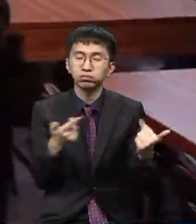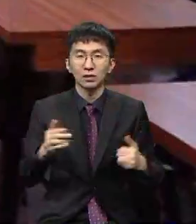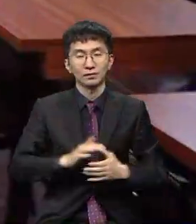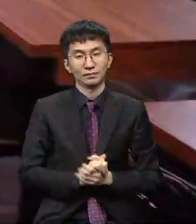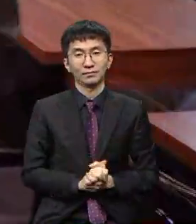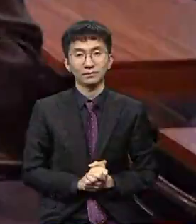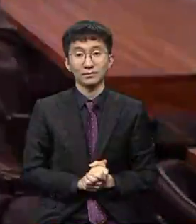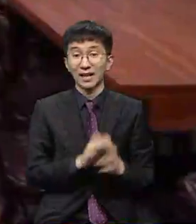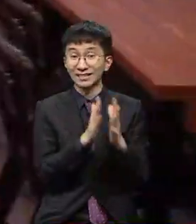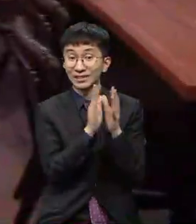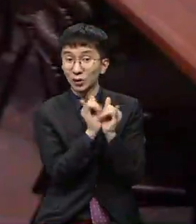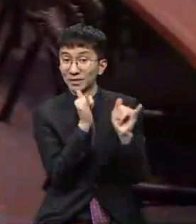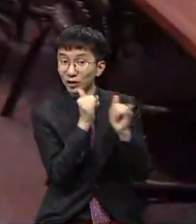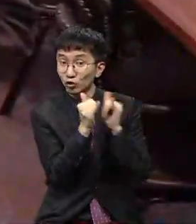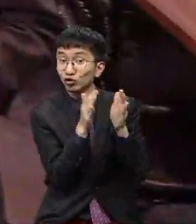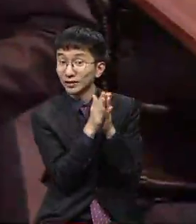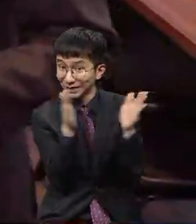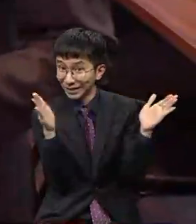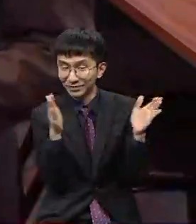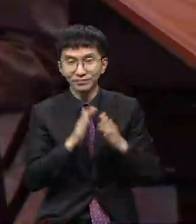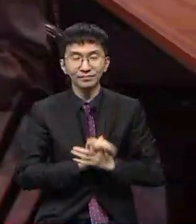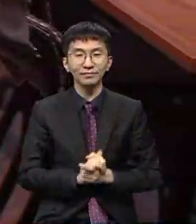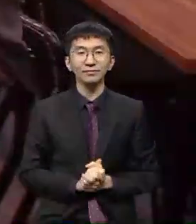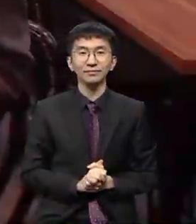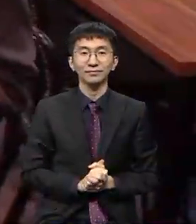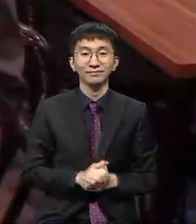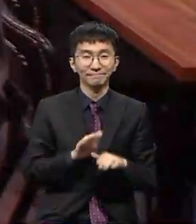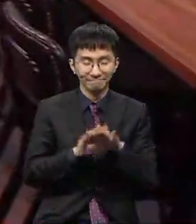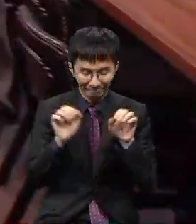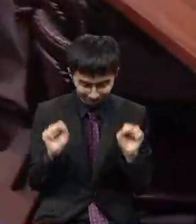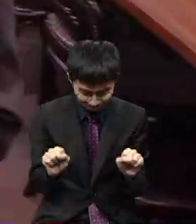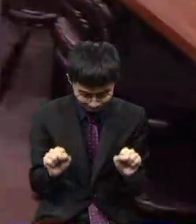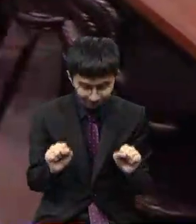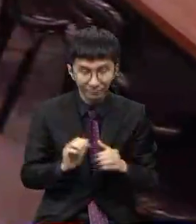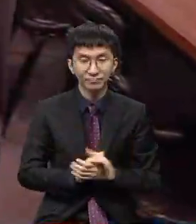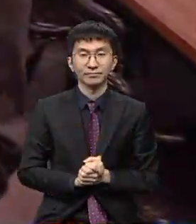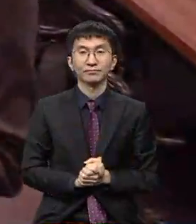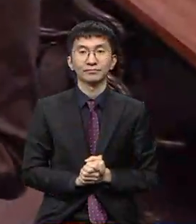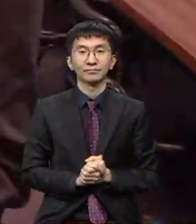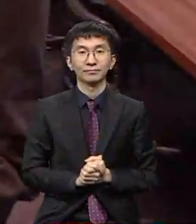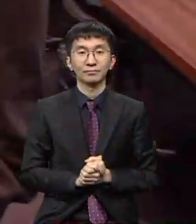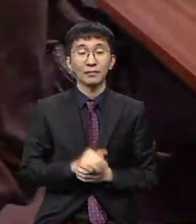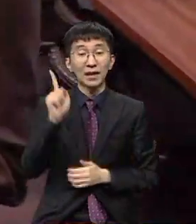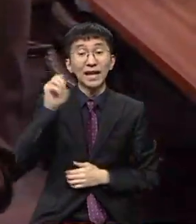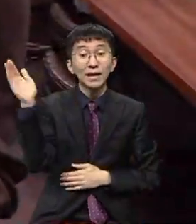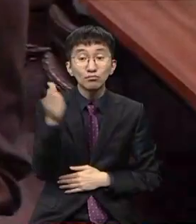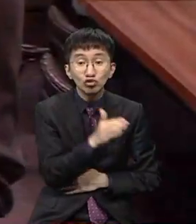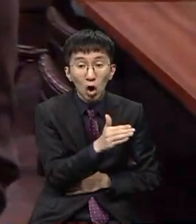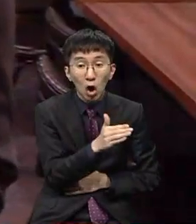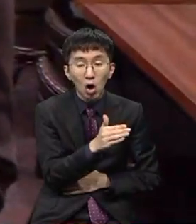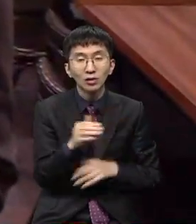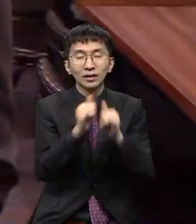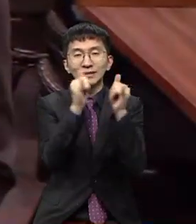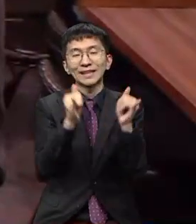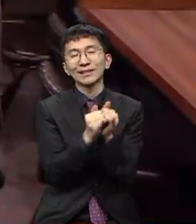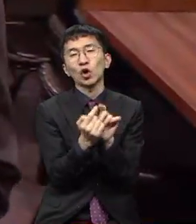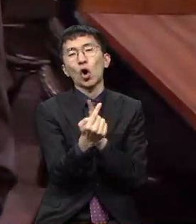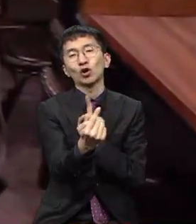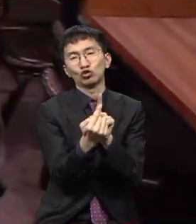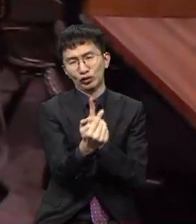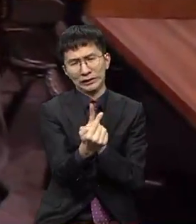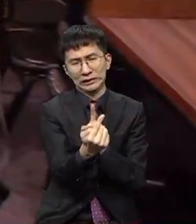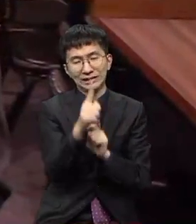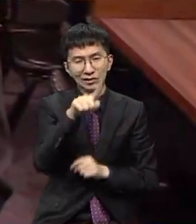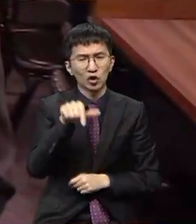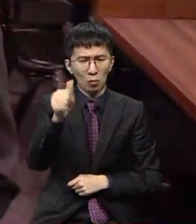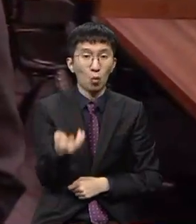있습니다. 직접 사장님과 한번 이야기 나눠보겠습니다. 안녕하세요. 네, 안녕하세요. 내일부터 좀 거리두기가 강화돼서 좀 걱정이 크실